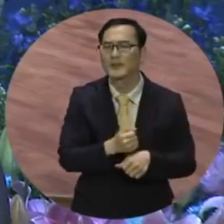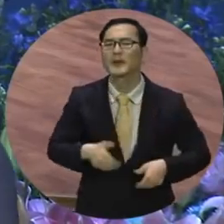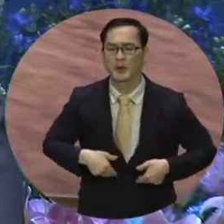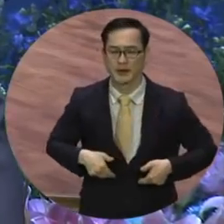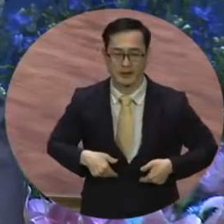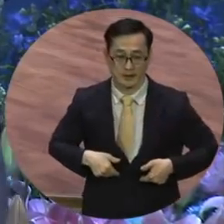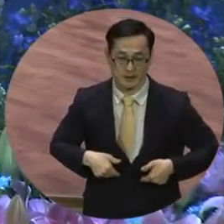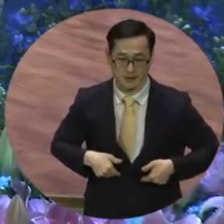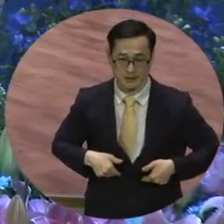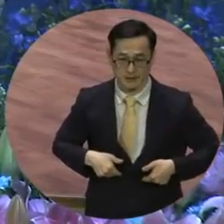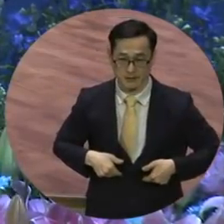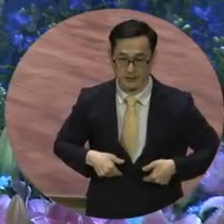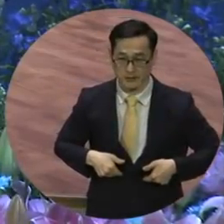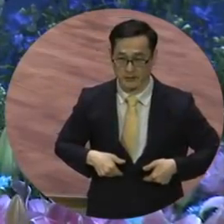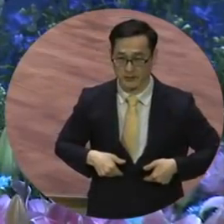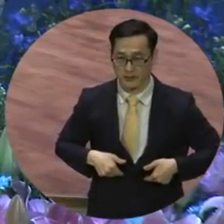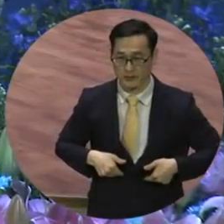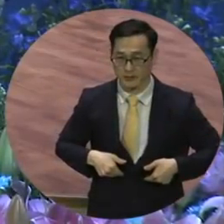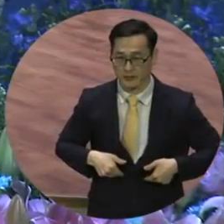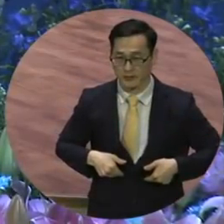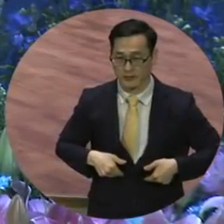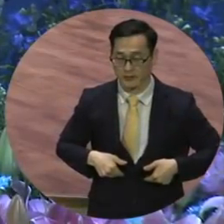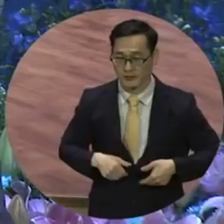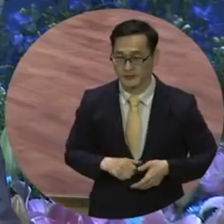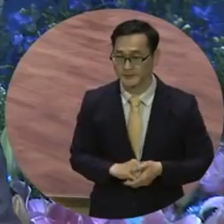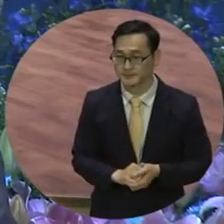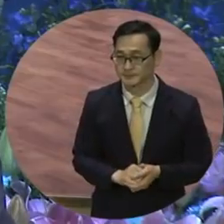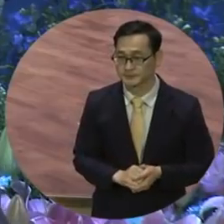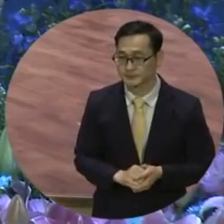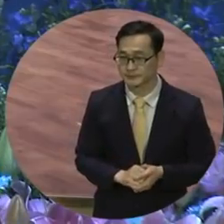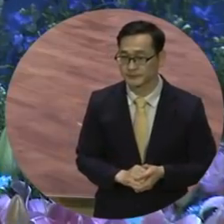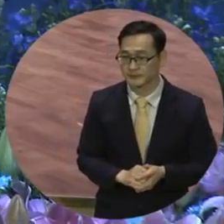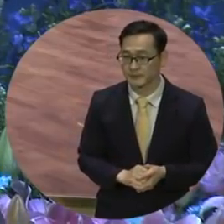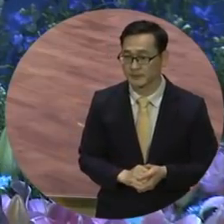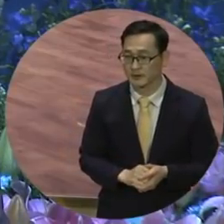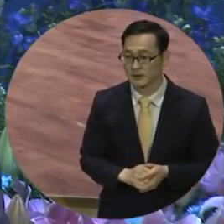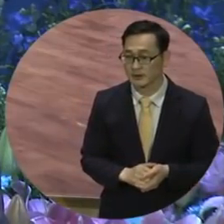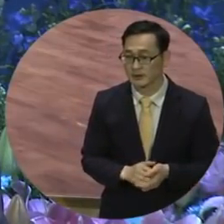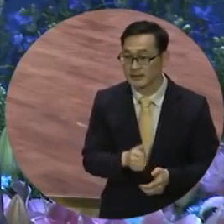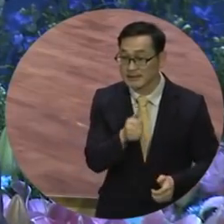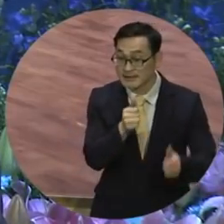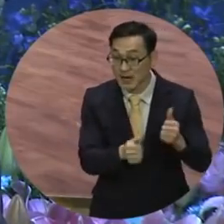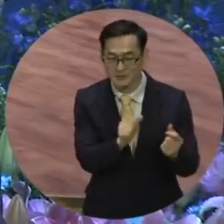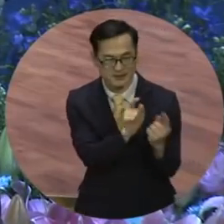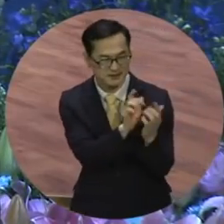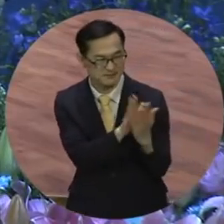이것을 여러분이요, 알아야 돼요. 시험은 직면해야 됩니다.